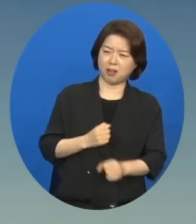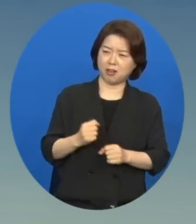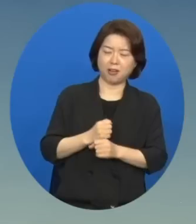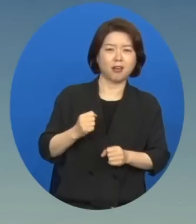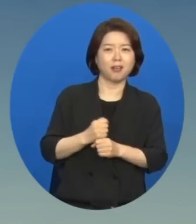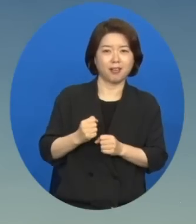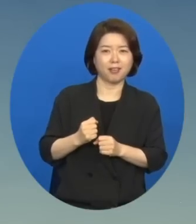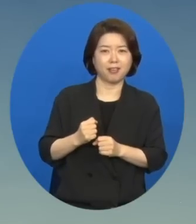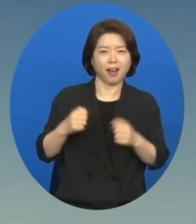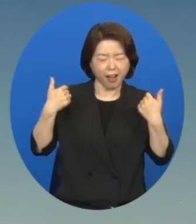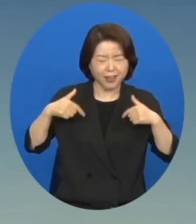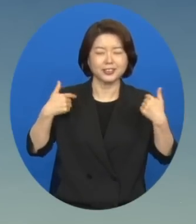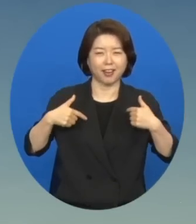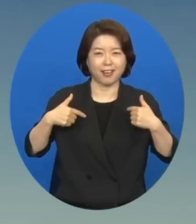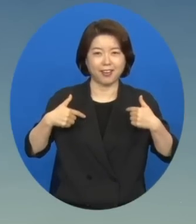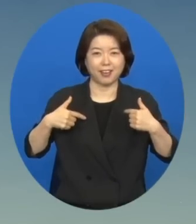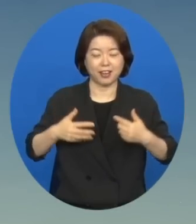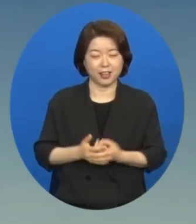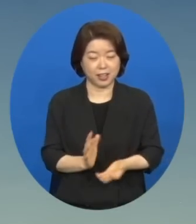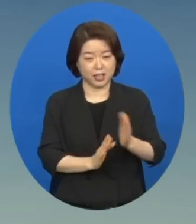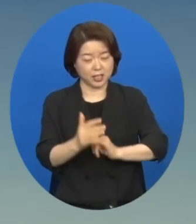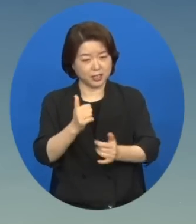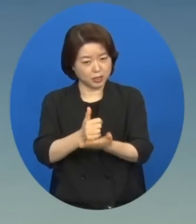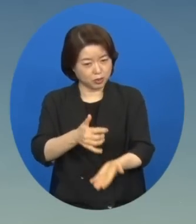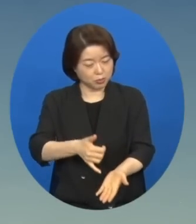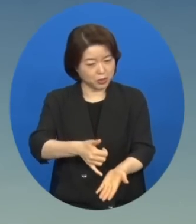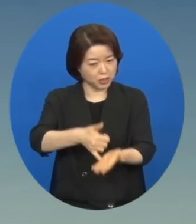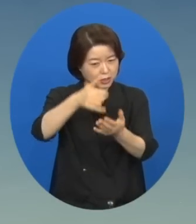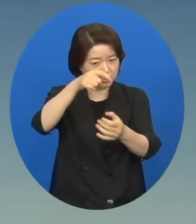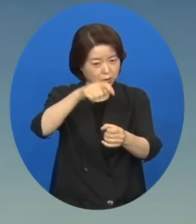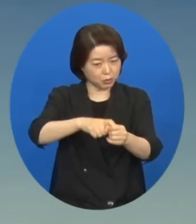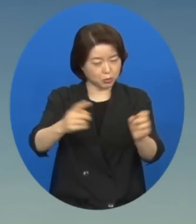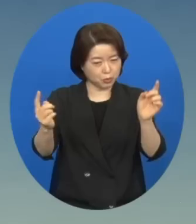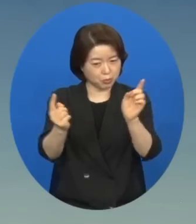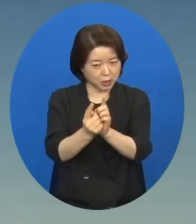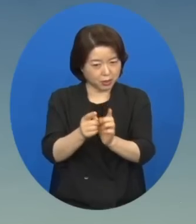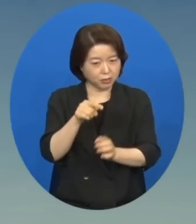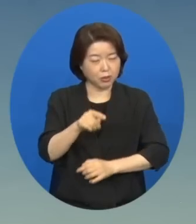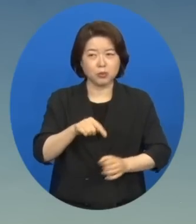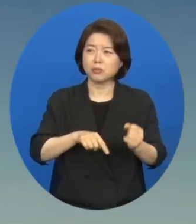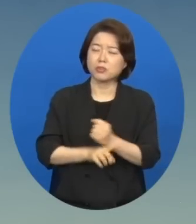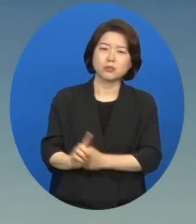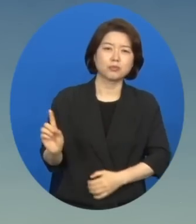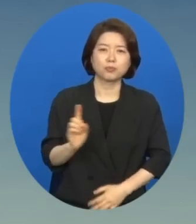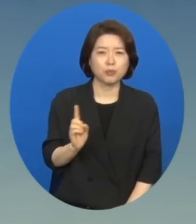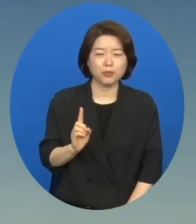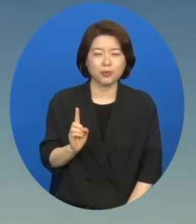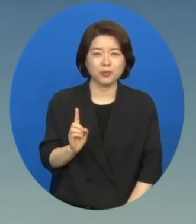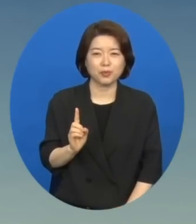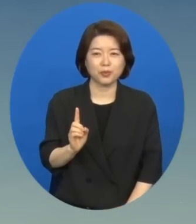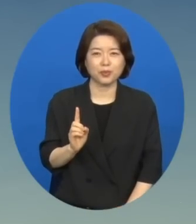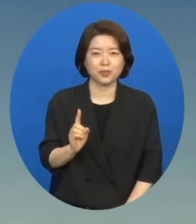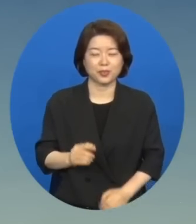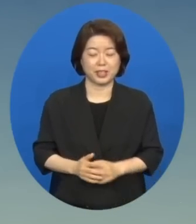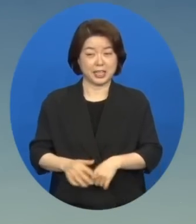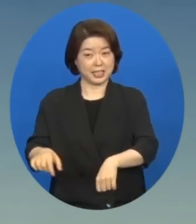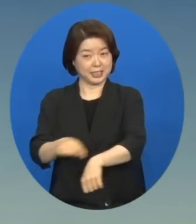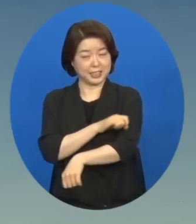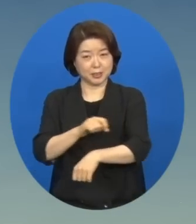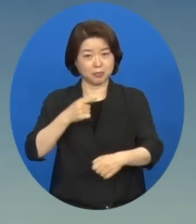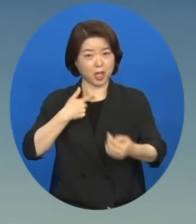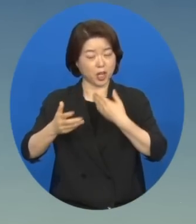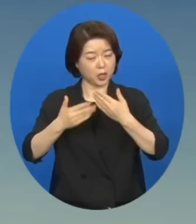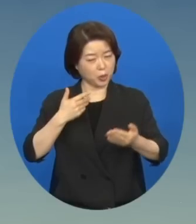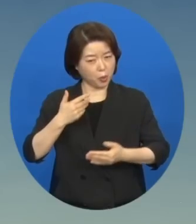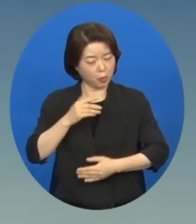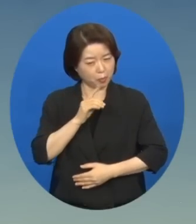난감하더라고요. 예수님을 인격적으로 만났다는 건 뭔가? 어떤 특별한 경험을